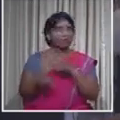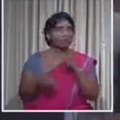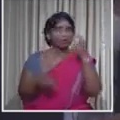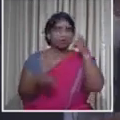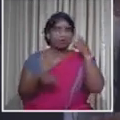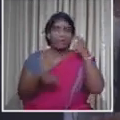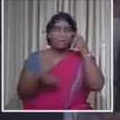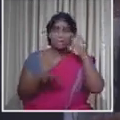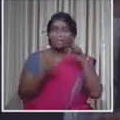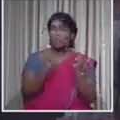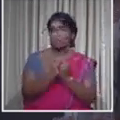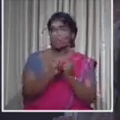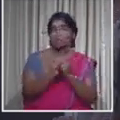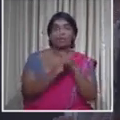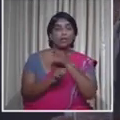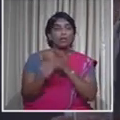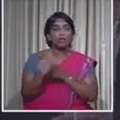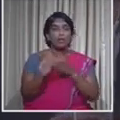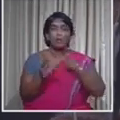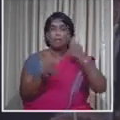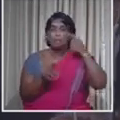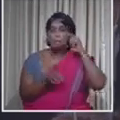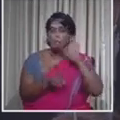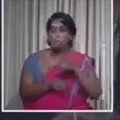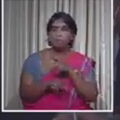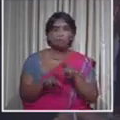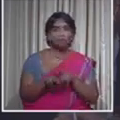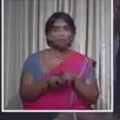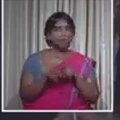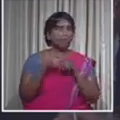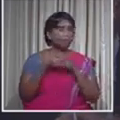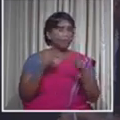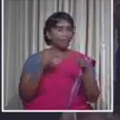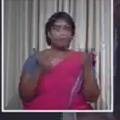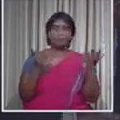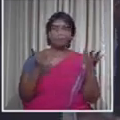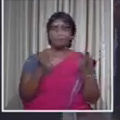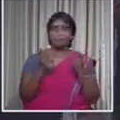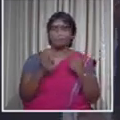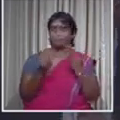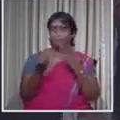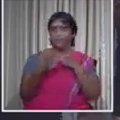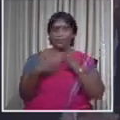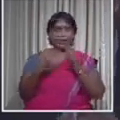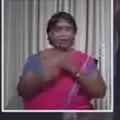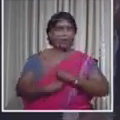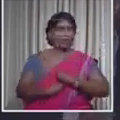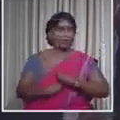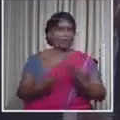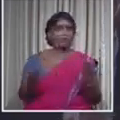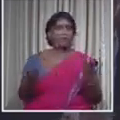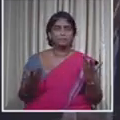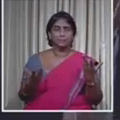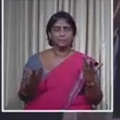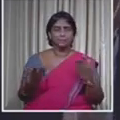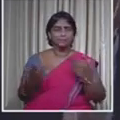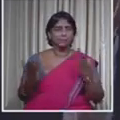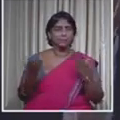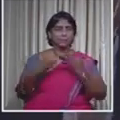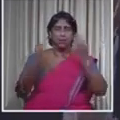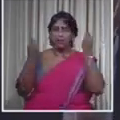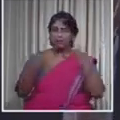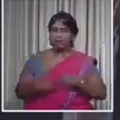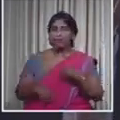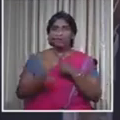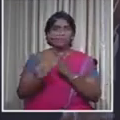ඇතුළු තමයි කටයුතු කරේ. ඒ තරුණයන්ගේ බලාපොරොත්තු මේ විදියට අමුඅමුවේ ඝාතනය කරනකොට මම